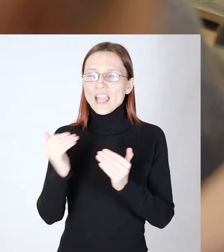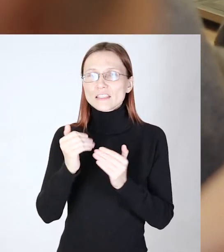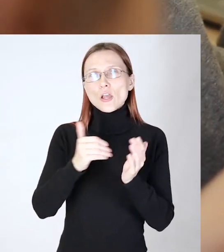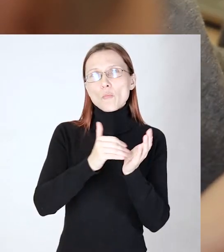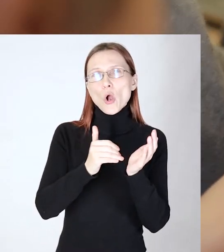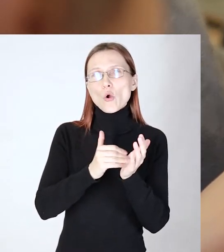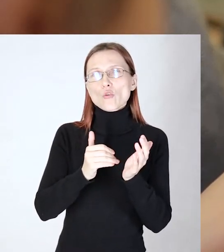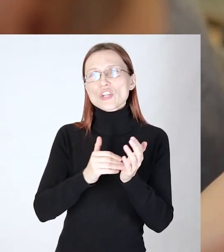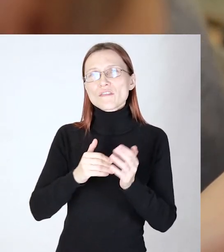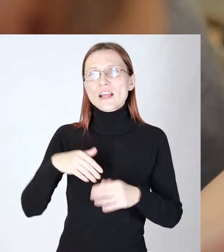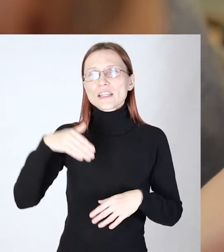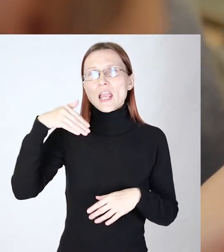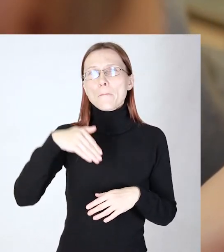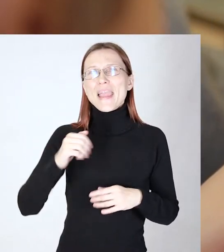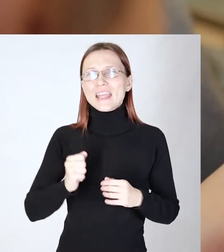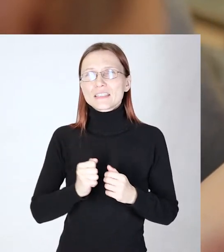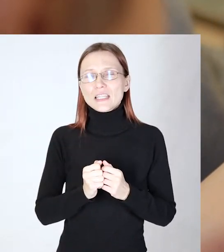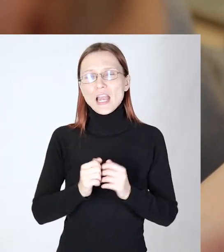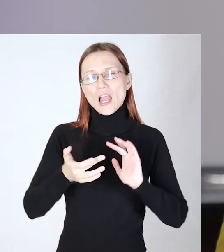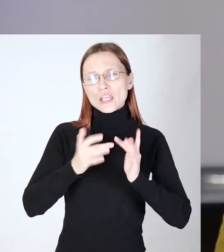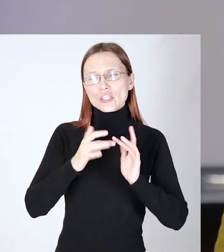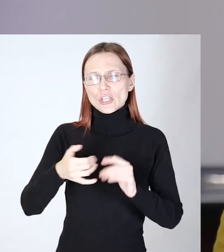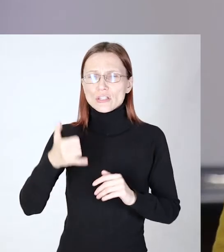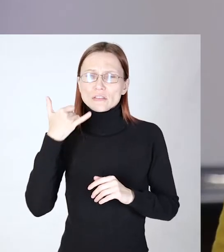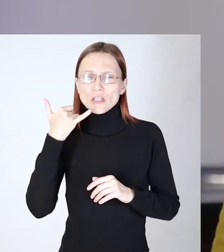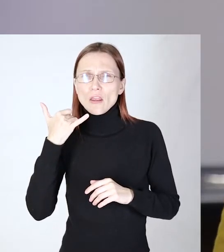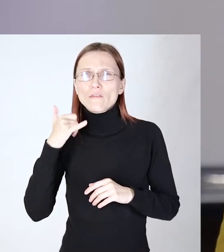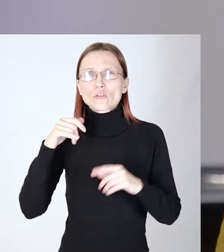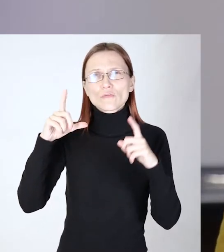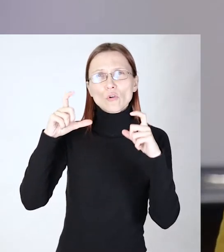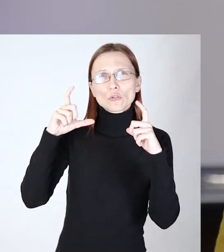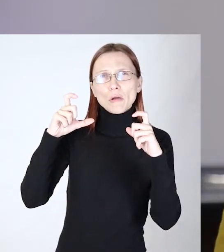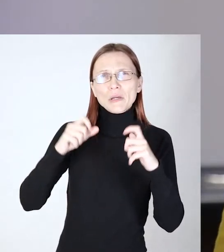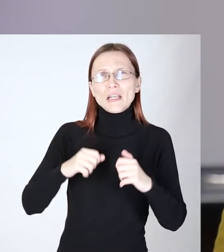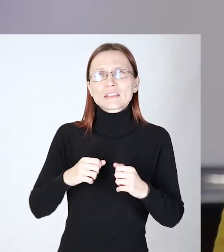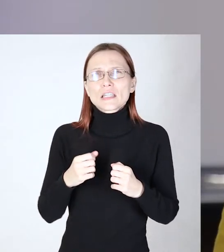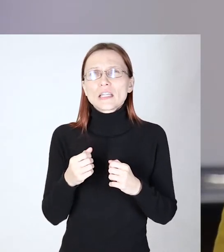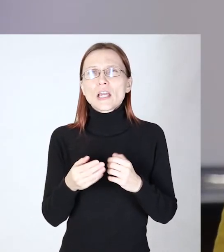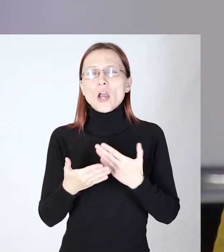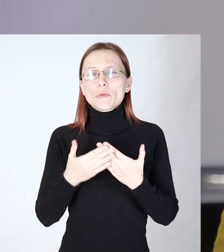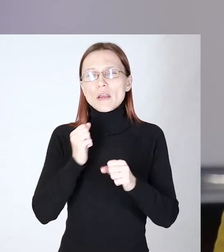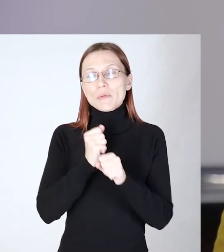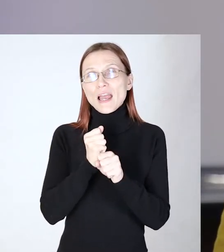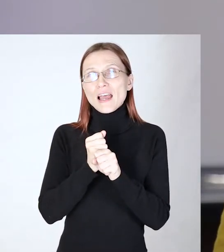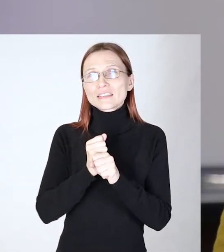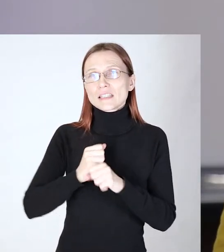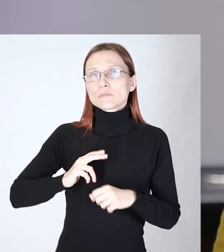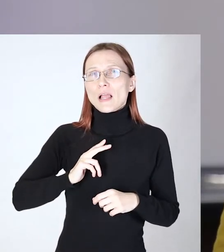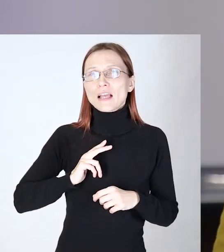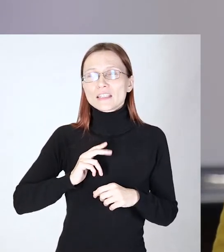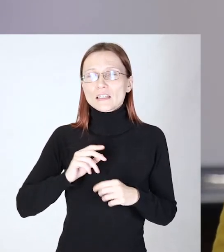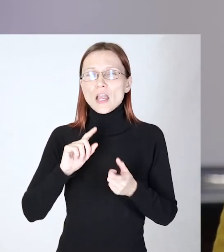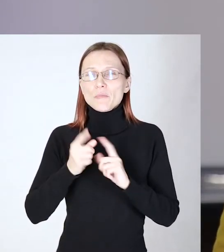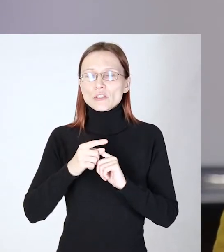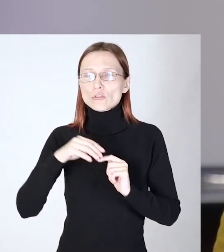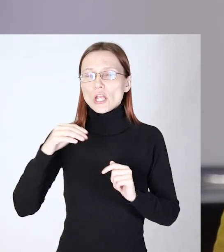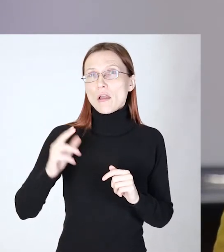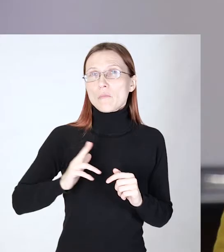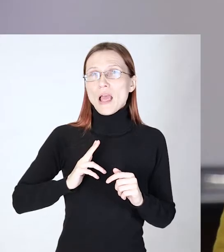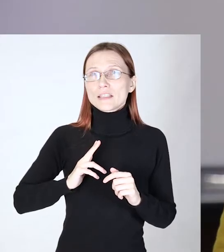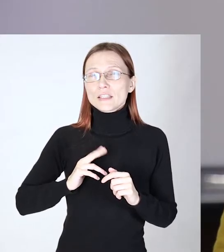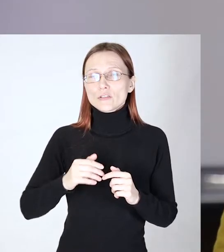to odráža potreby tých mladých ľudí a odráža to aj ich záujmy a preto ich to bude baviť a možno tým prilákajú do svojich